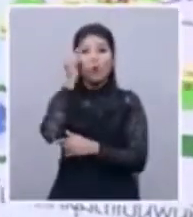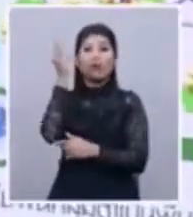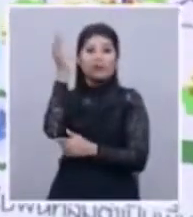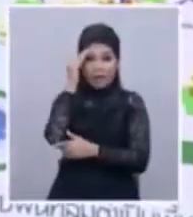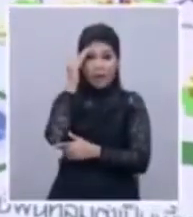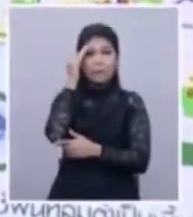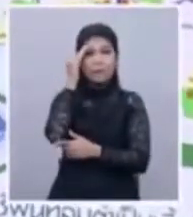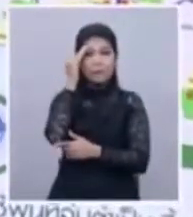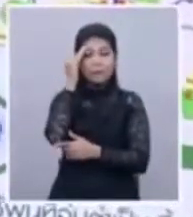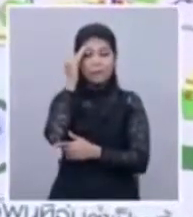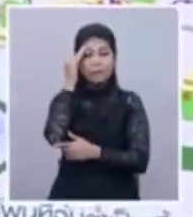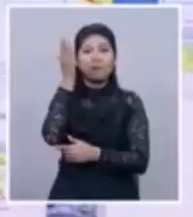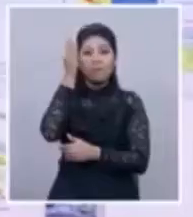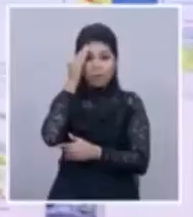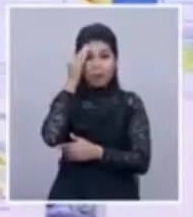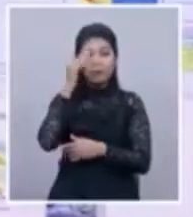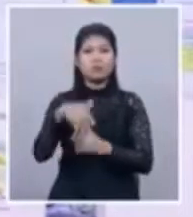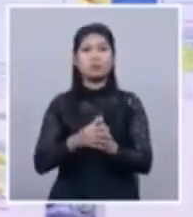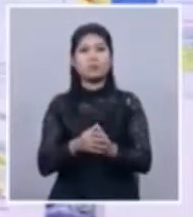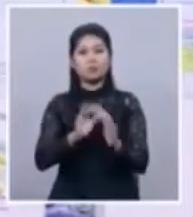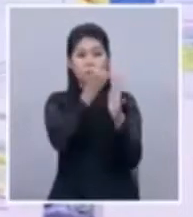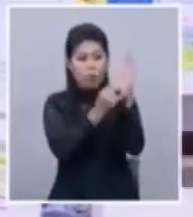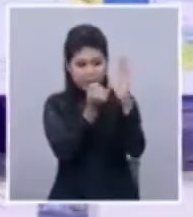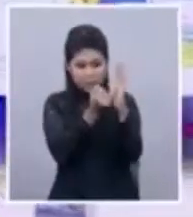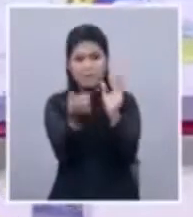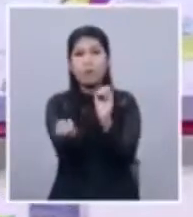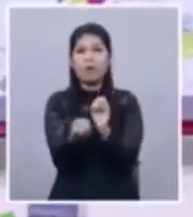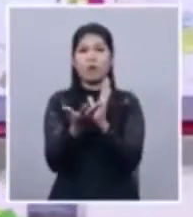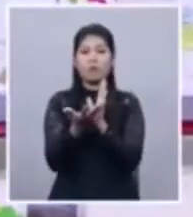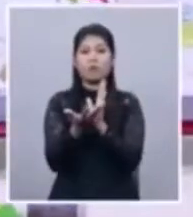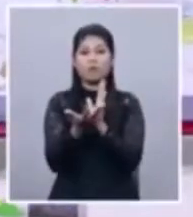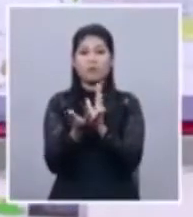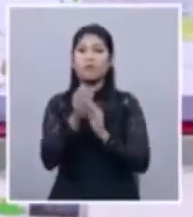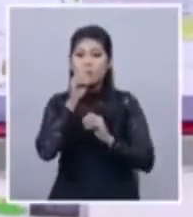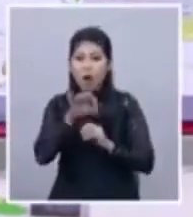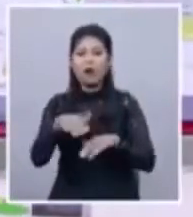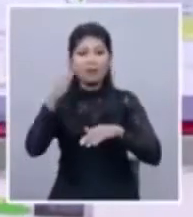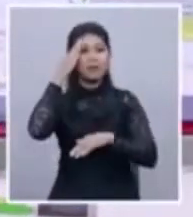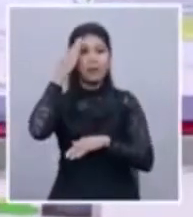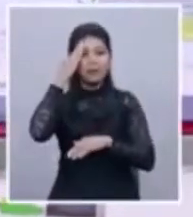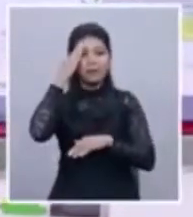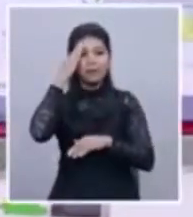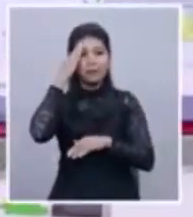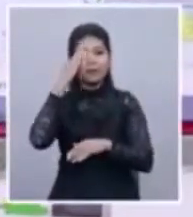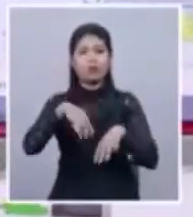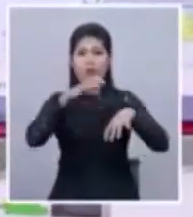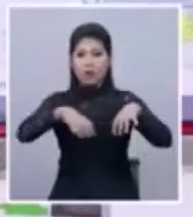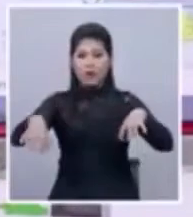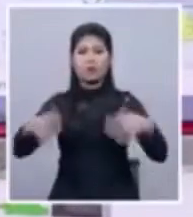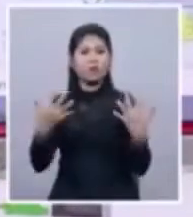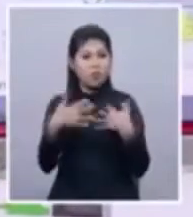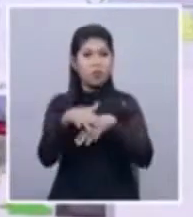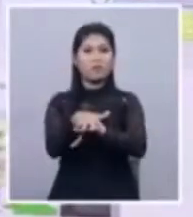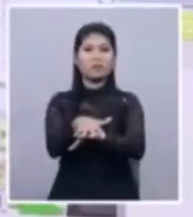ที่โดยเฉพาะพื้นที่ที่คาดว่าจะมีผลกระทบนะครับทำไงจับบูรณาการร่วมกับหน่วยงานอื่นเข้าไป